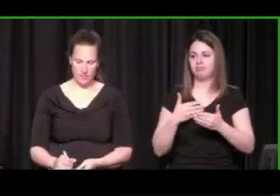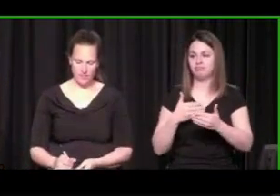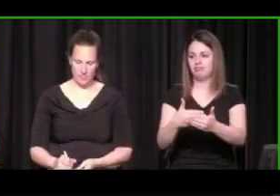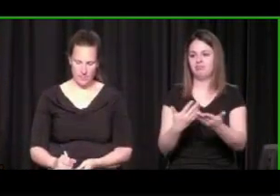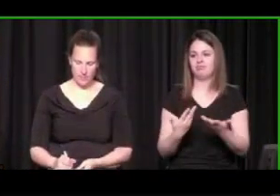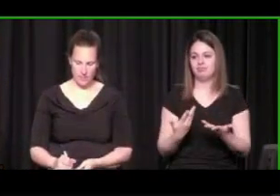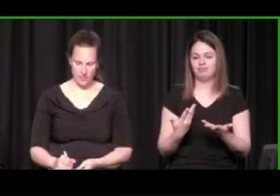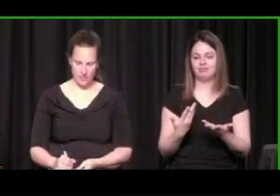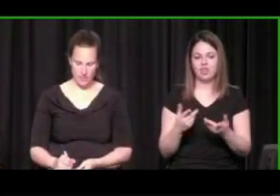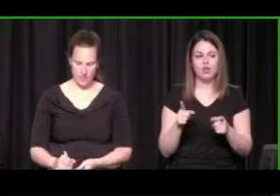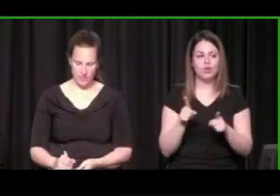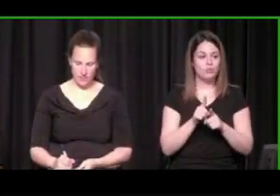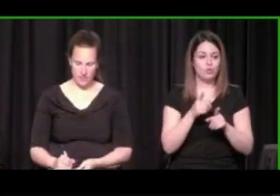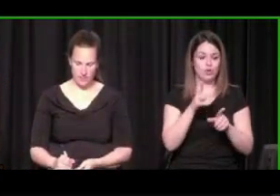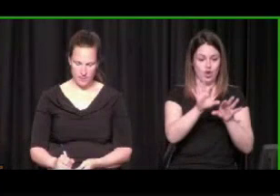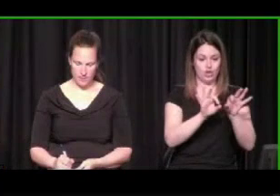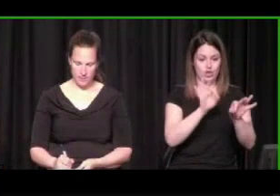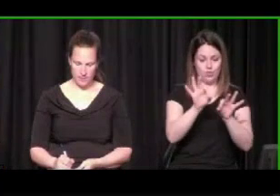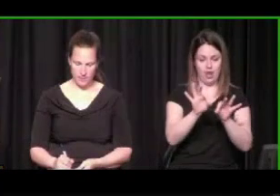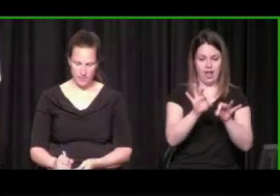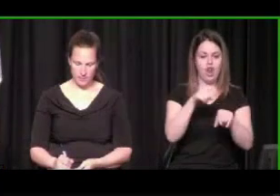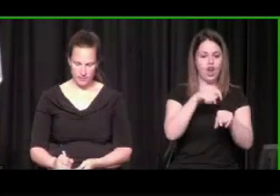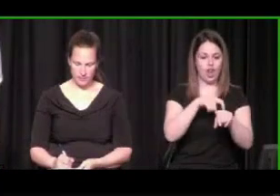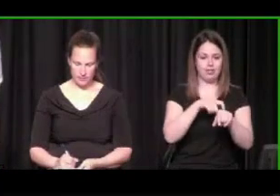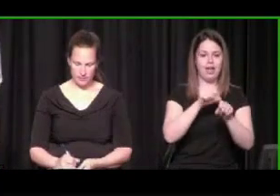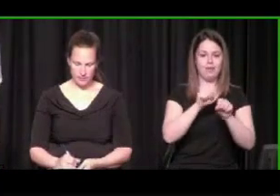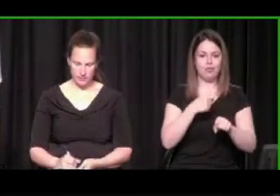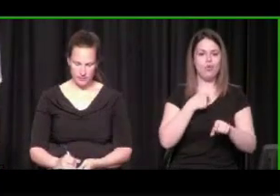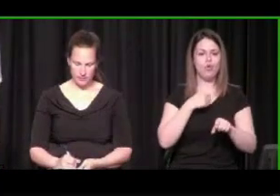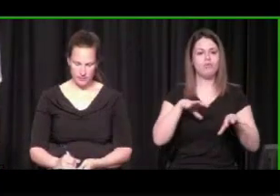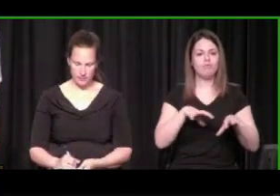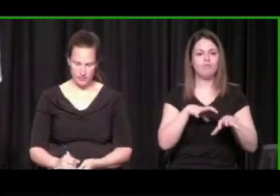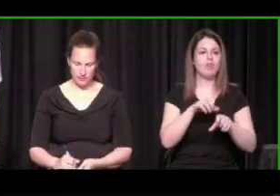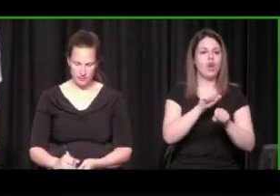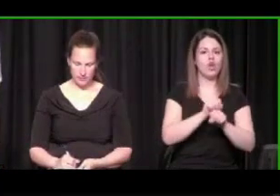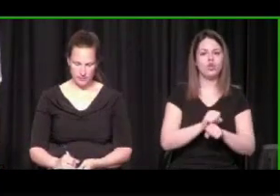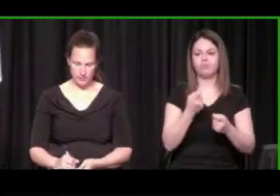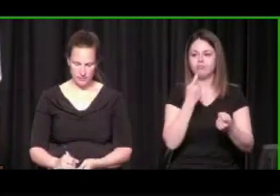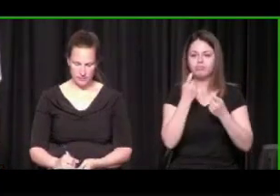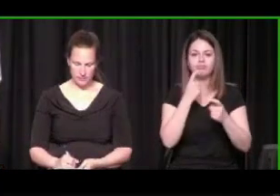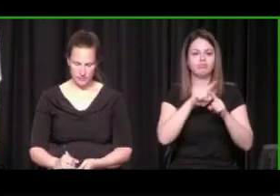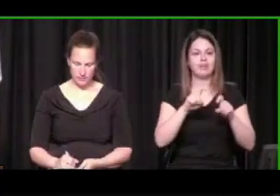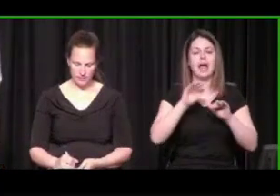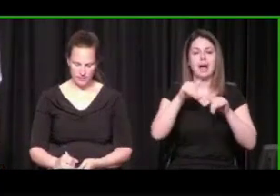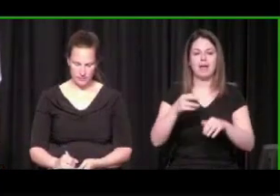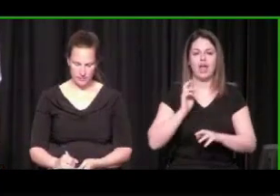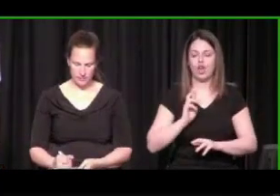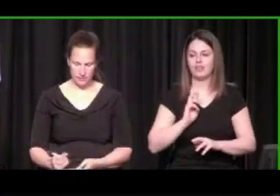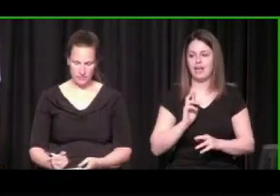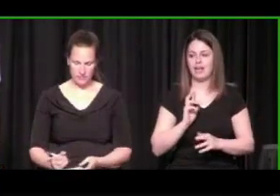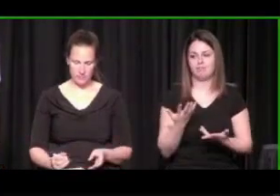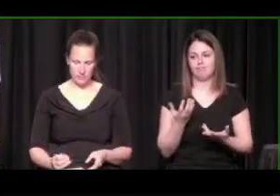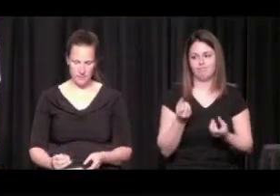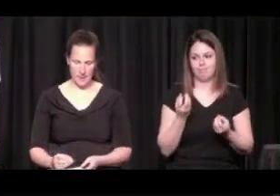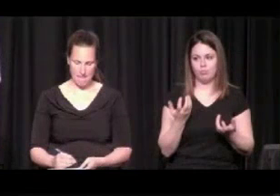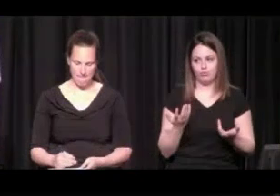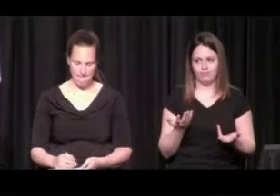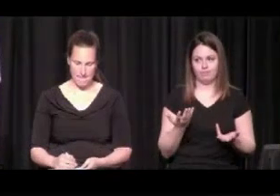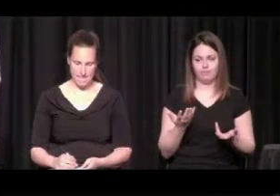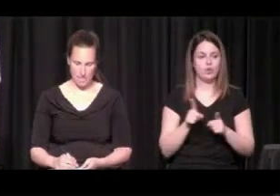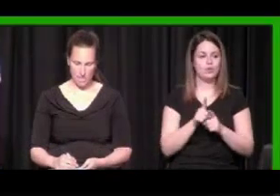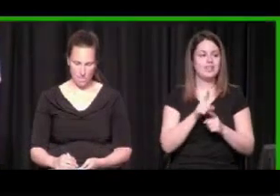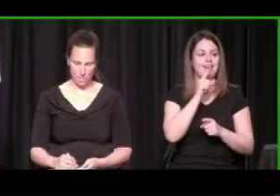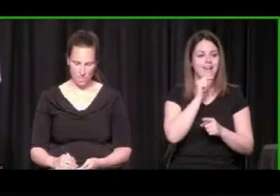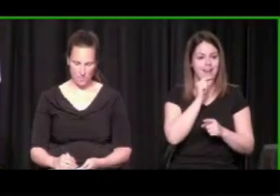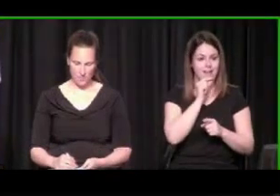de choix sur la façon dont le temps pourrait être occupé après la retraite. Bon, je parlais tout à l'heure de l'âge pour l'accès aux